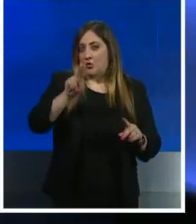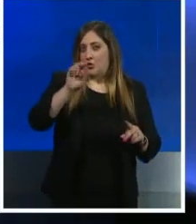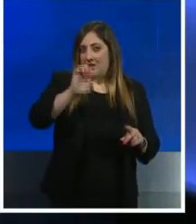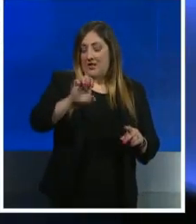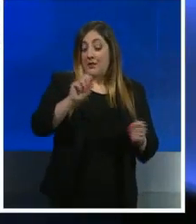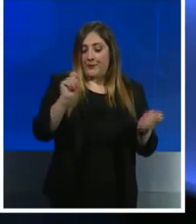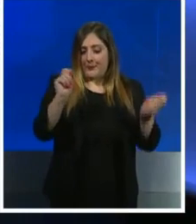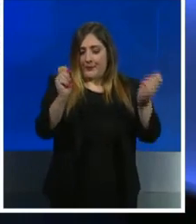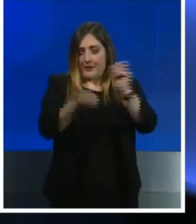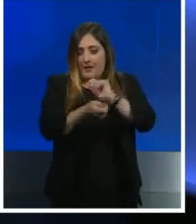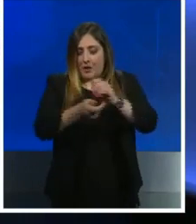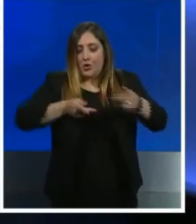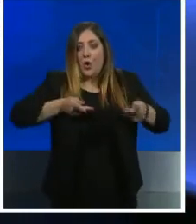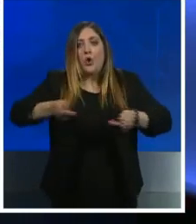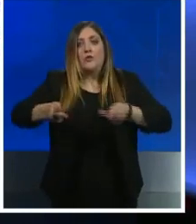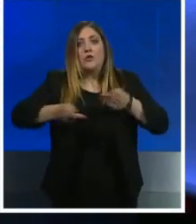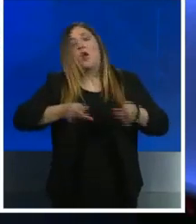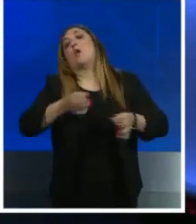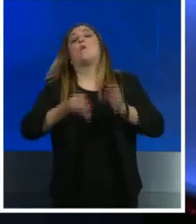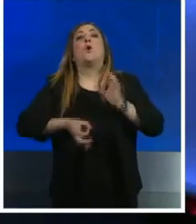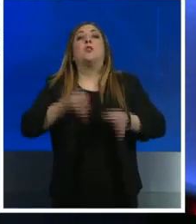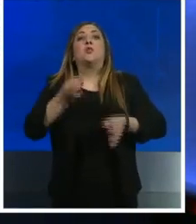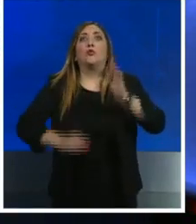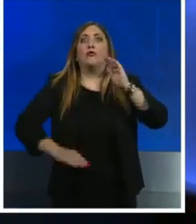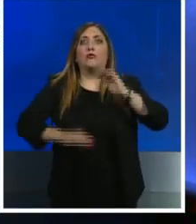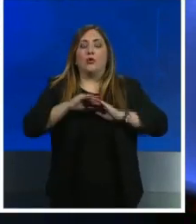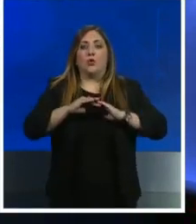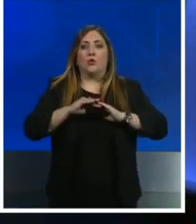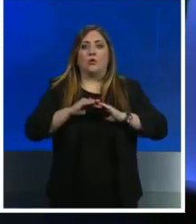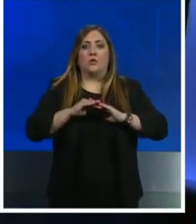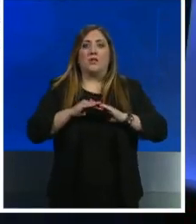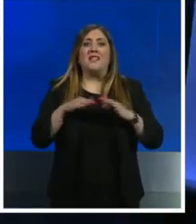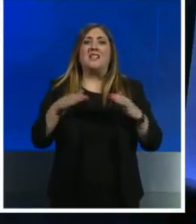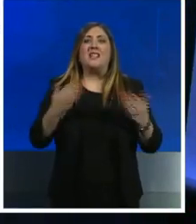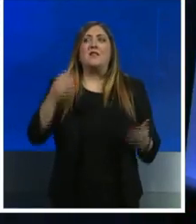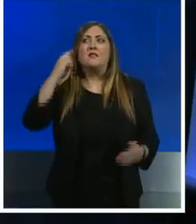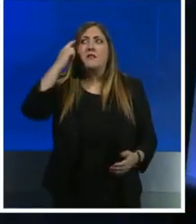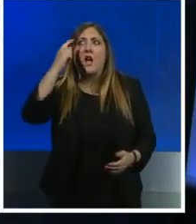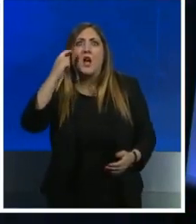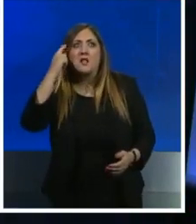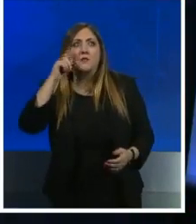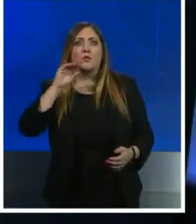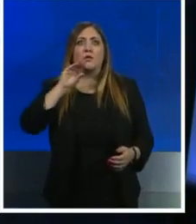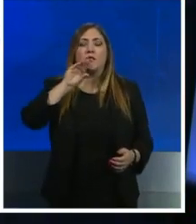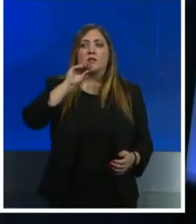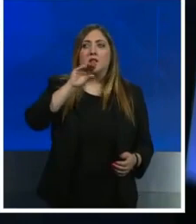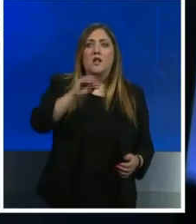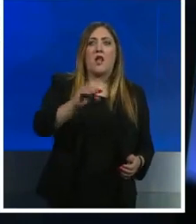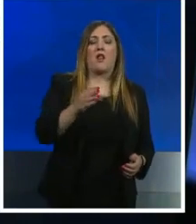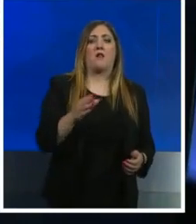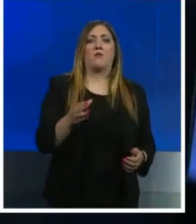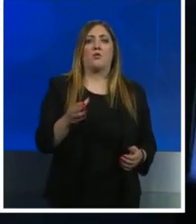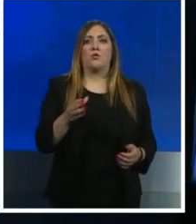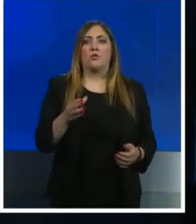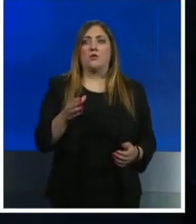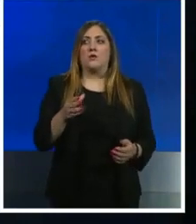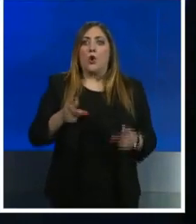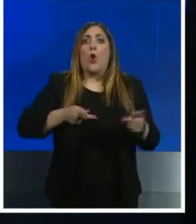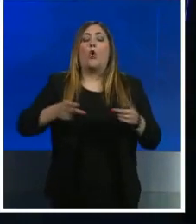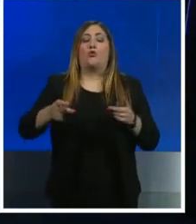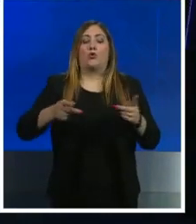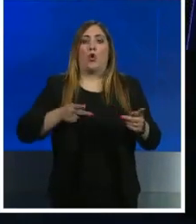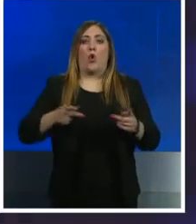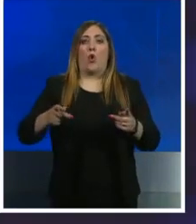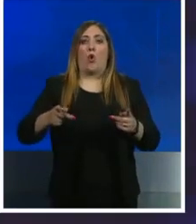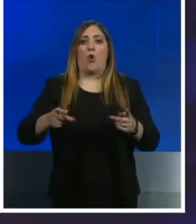politiku assolut. Saħansitra kif naħsbu nitkellmu anki jekk dan imur kontra